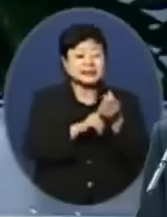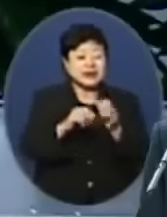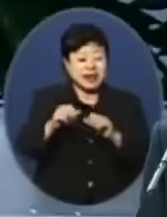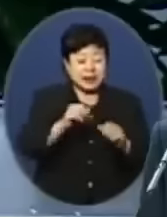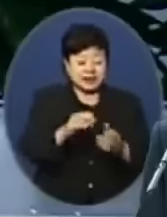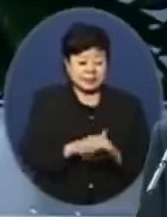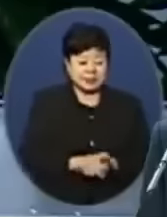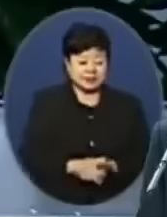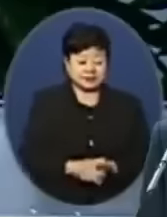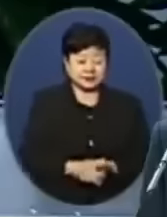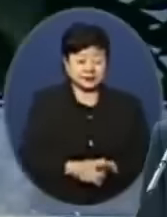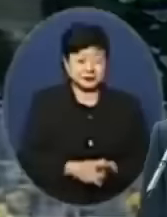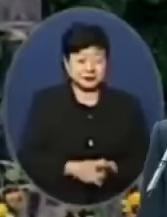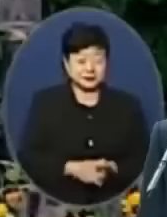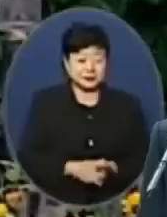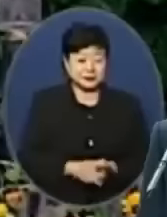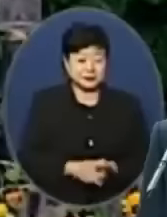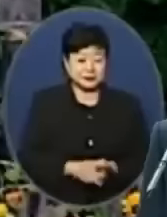되는 것입니다.